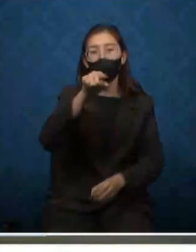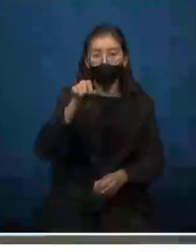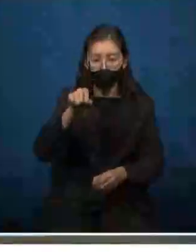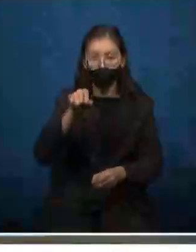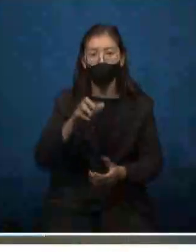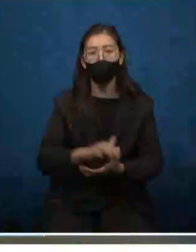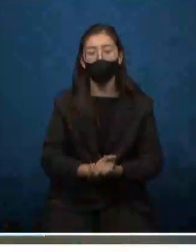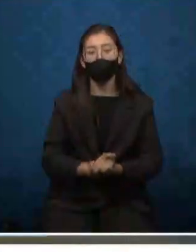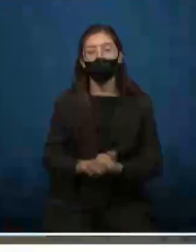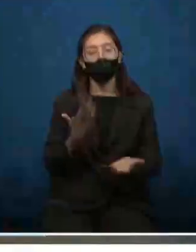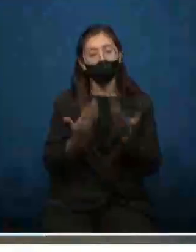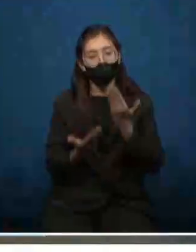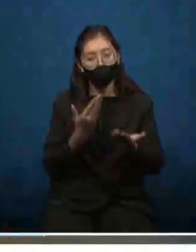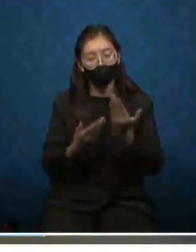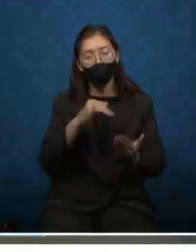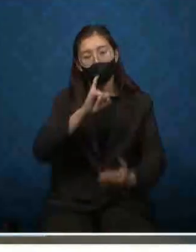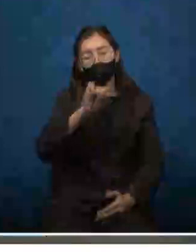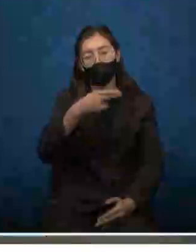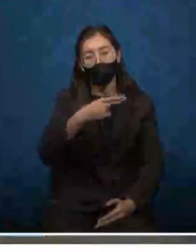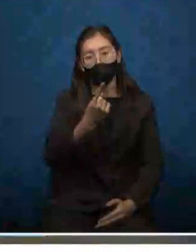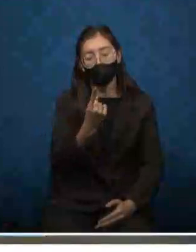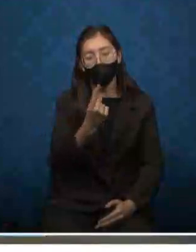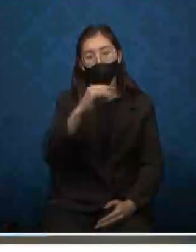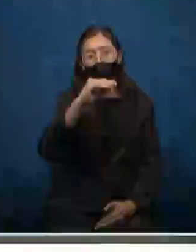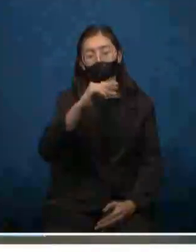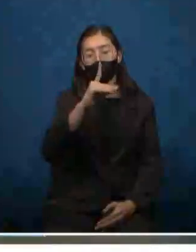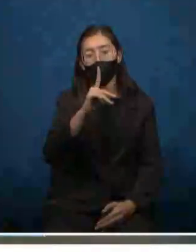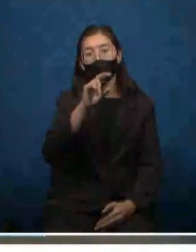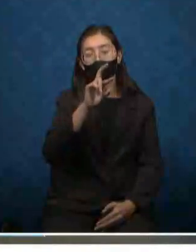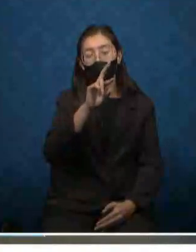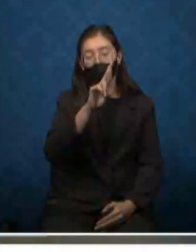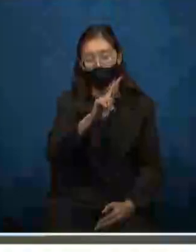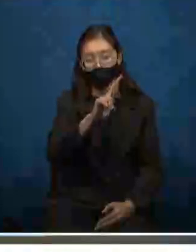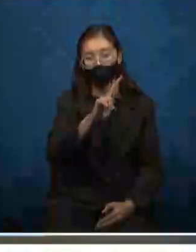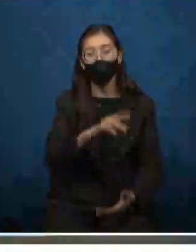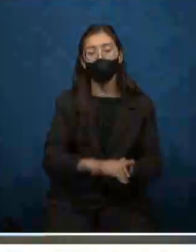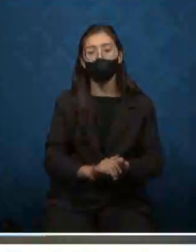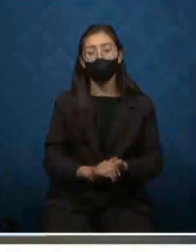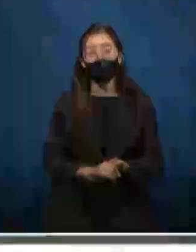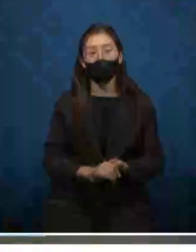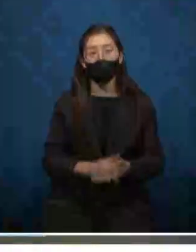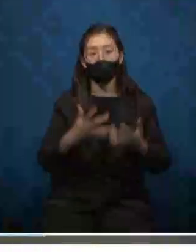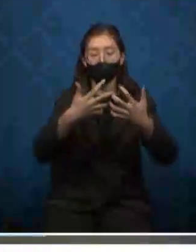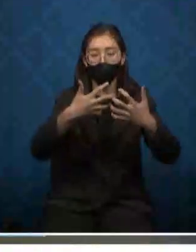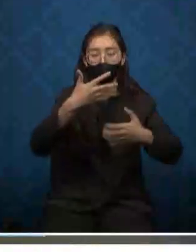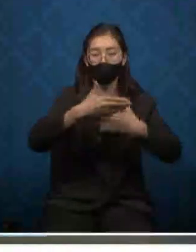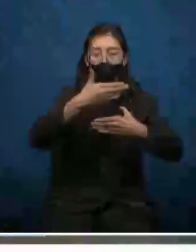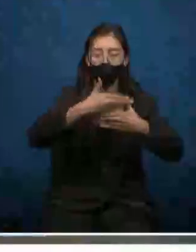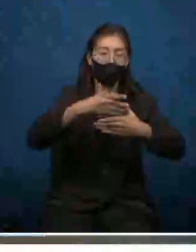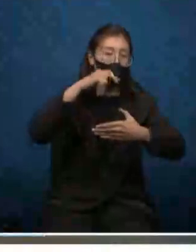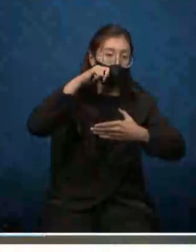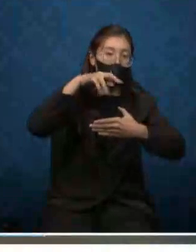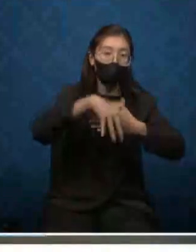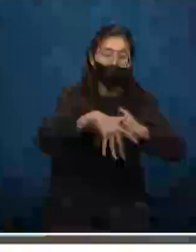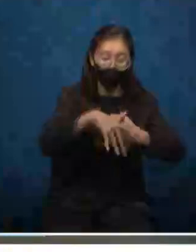ไโดย จากเทศเพอนบ้าน จากเกือนเชีบุรีก็ดีเกือนน้เทน้เทิมก็ดี ค่าตนทนไ